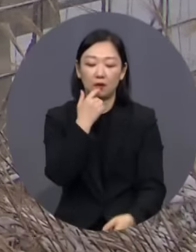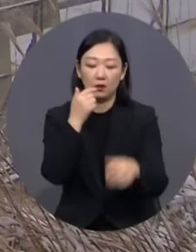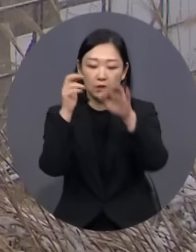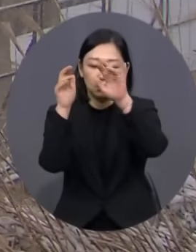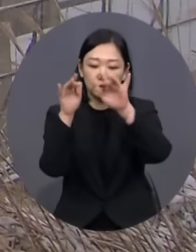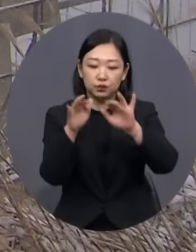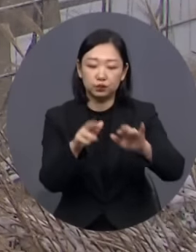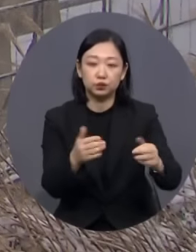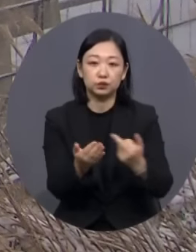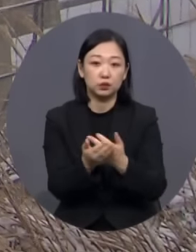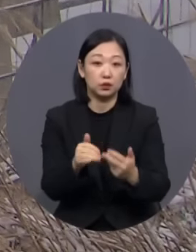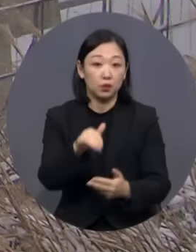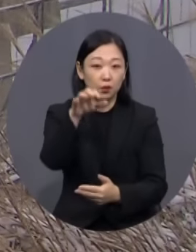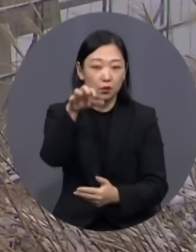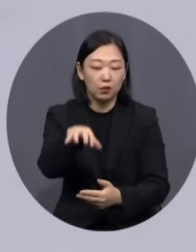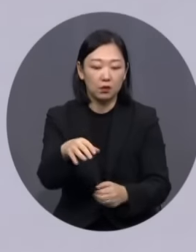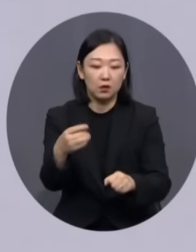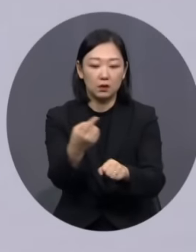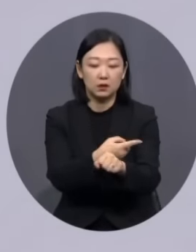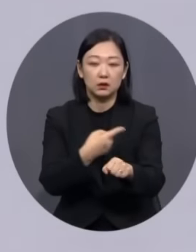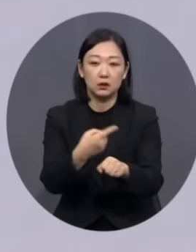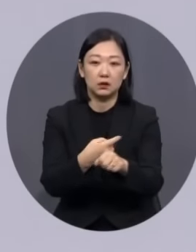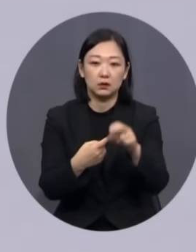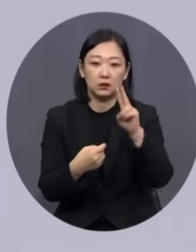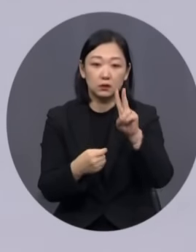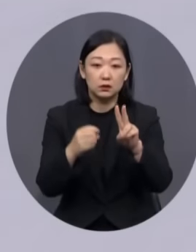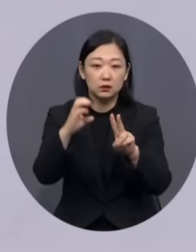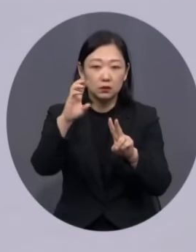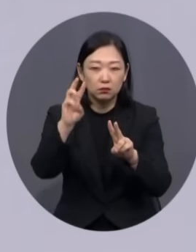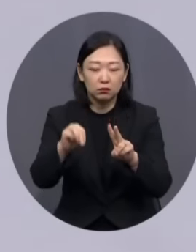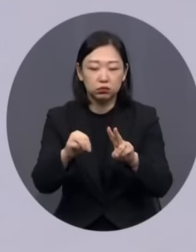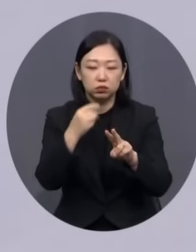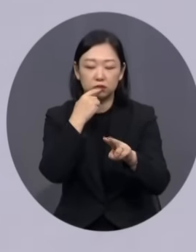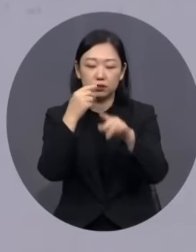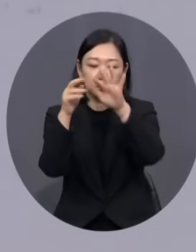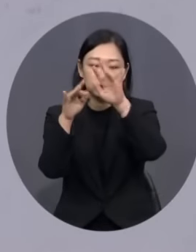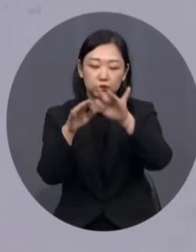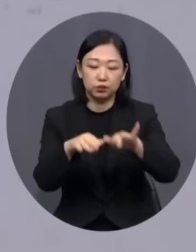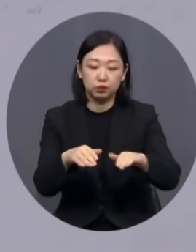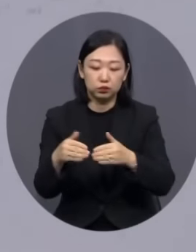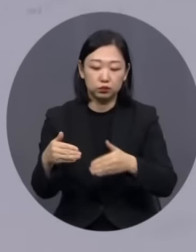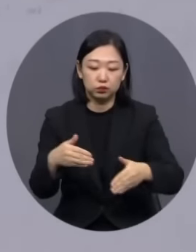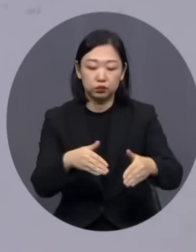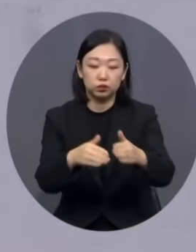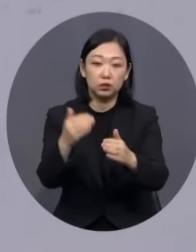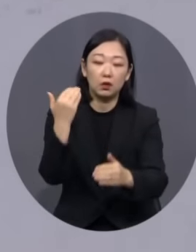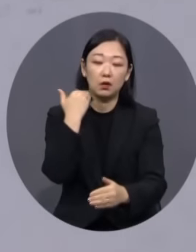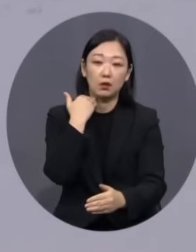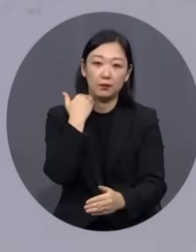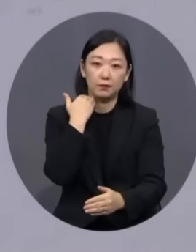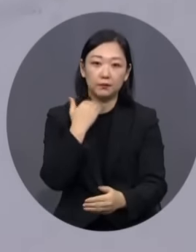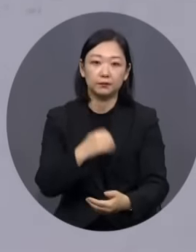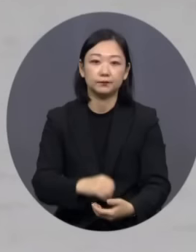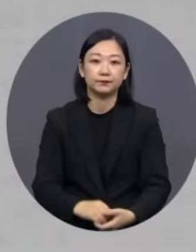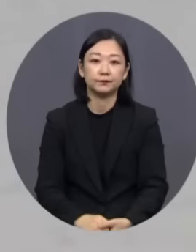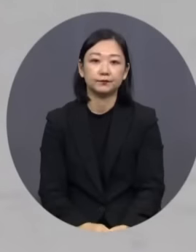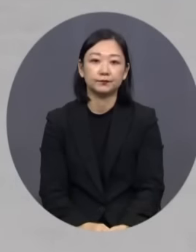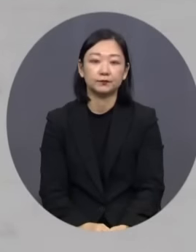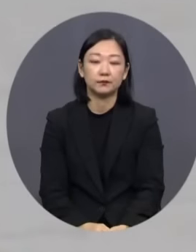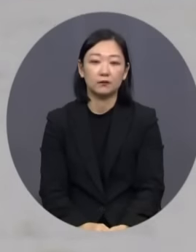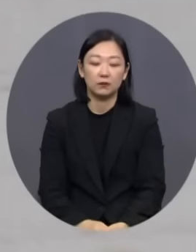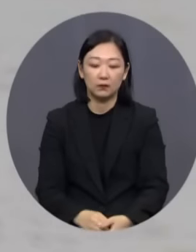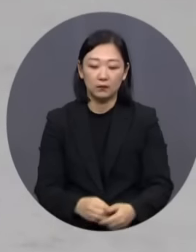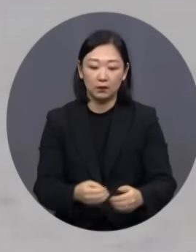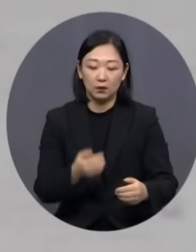눈이 내린 제주공항. 시간당 2cm의 눈이 내려 쌓이면서 활주로는 흔적조차 보이지 않습니다.